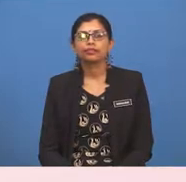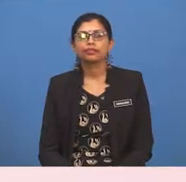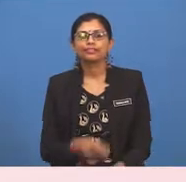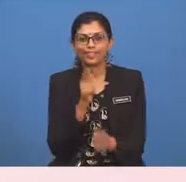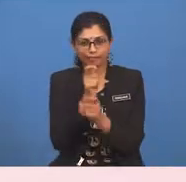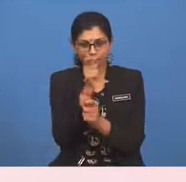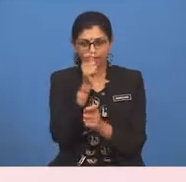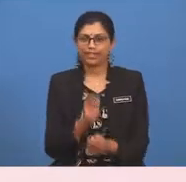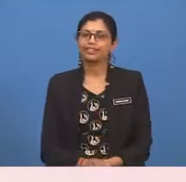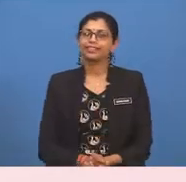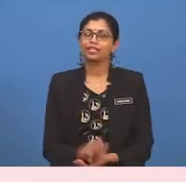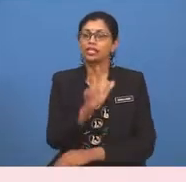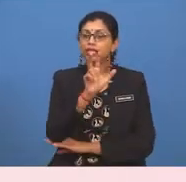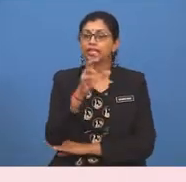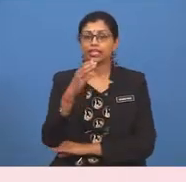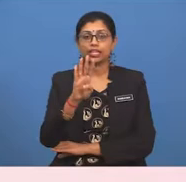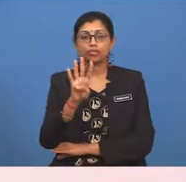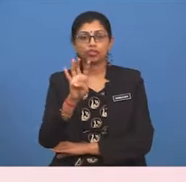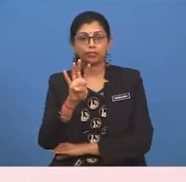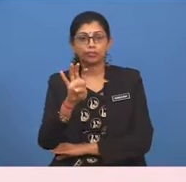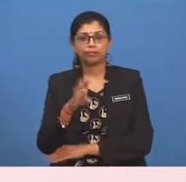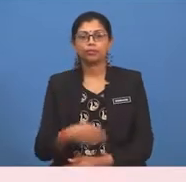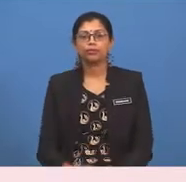Tepat sekali. Jawapannya adalah